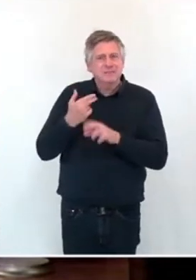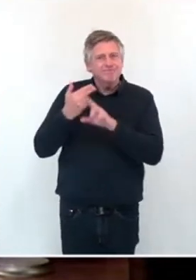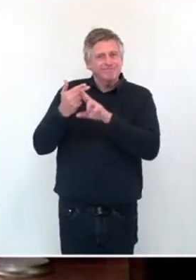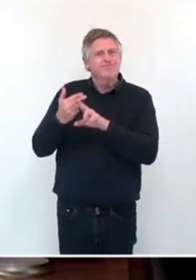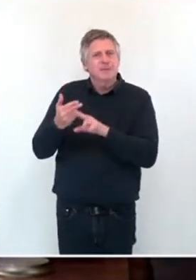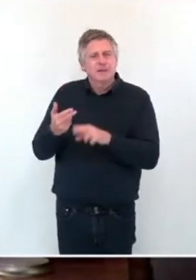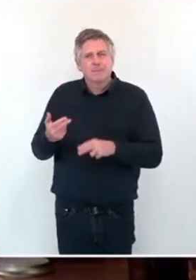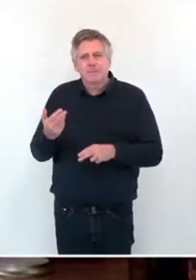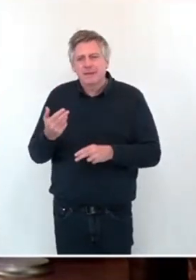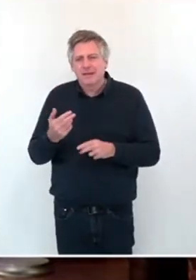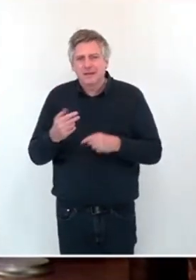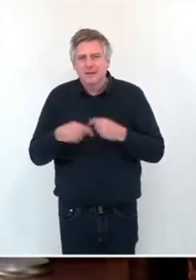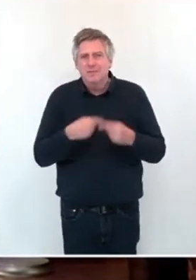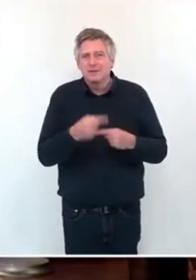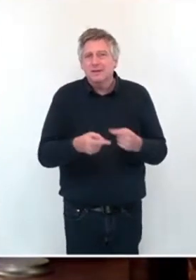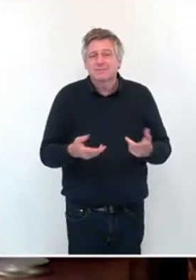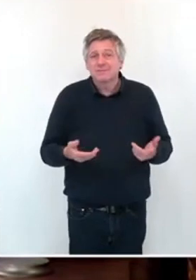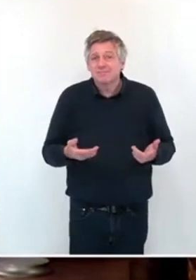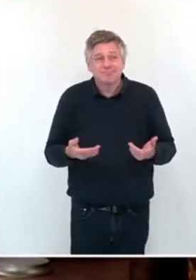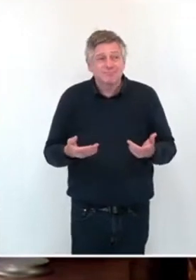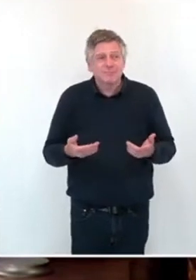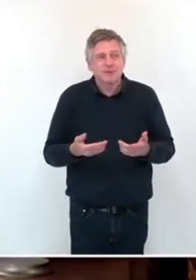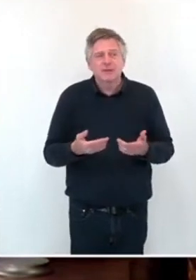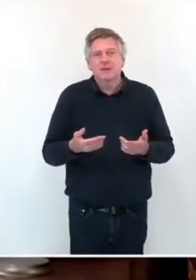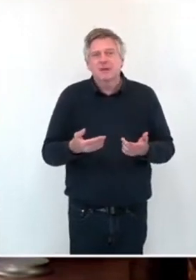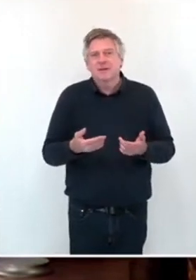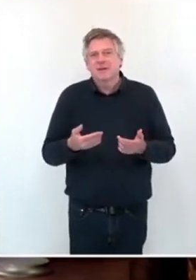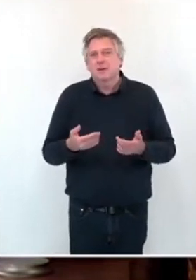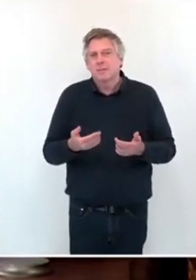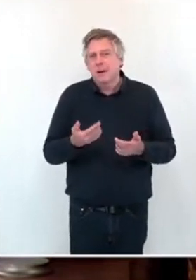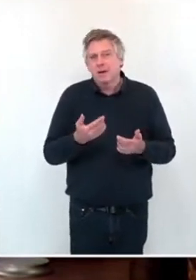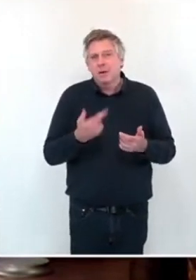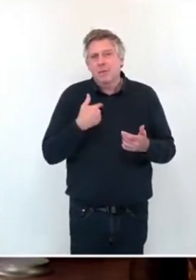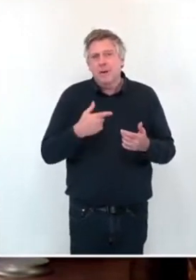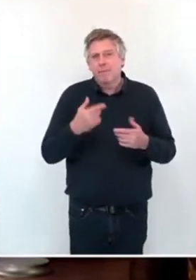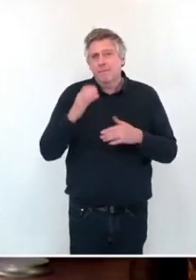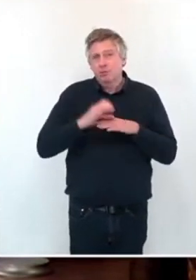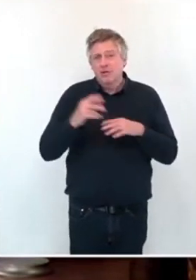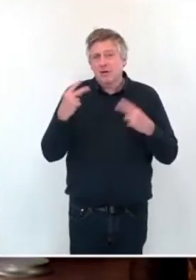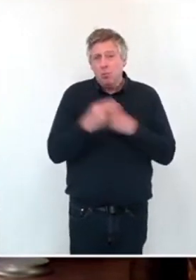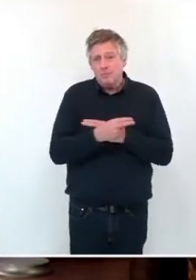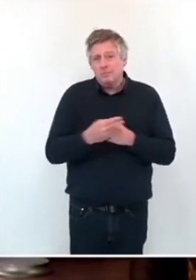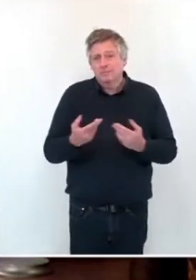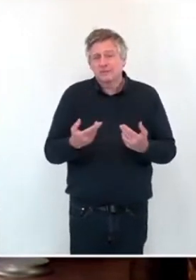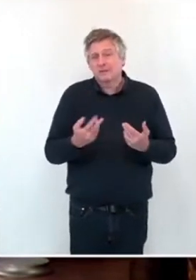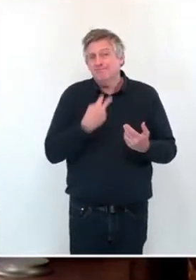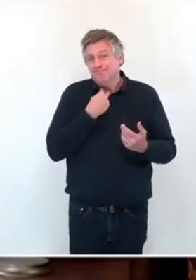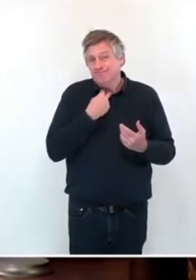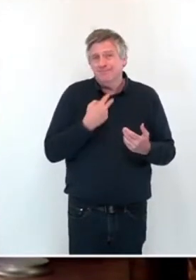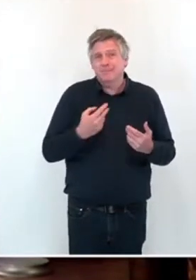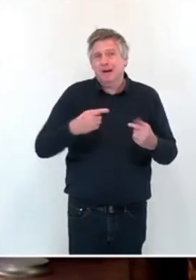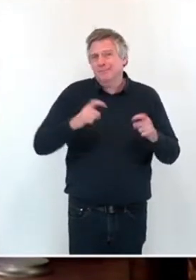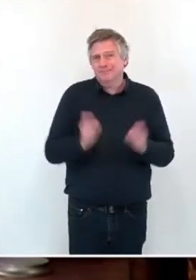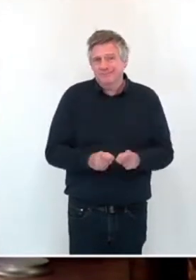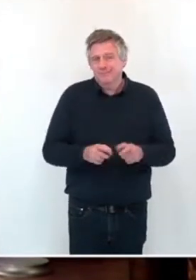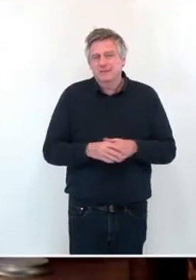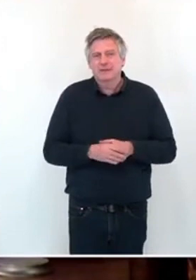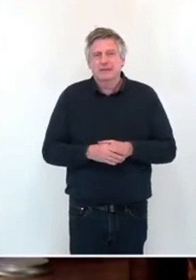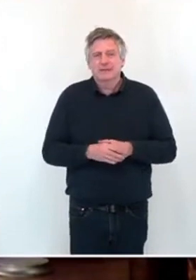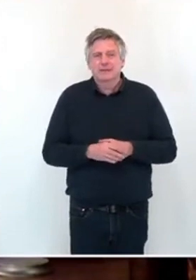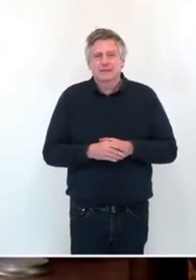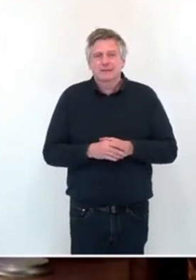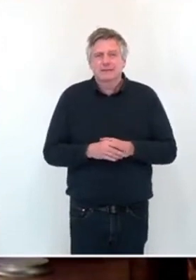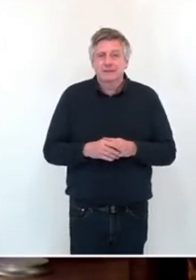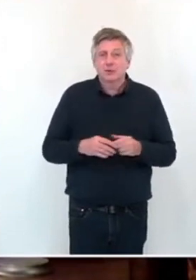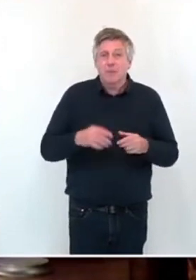aboutir, tuée dans l'œuf, compte tenu de ces coupes budgétaires. Vous conviendrez que cela n'est pas de nature à